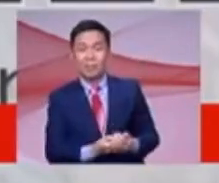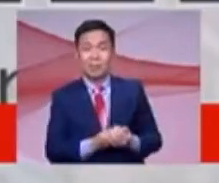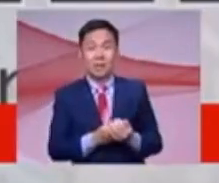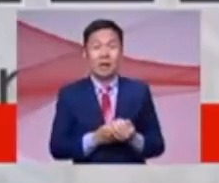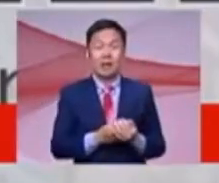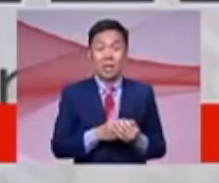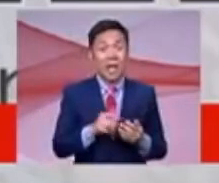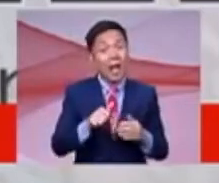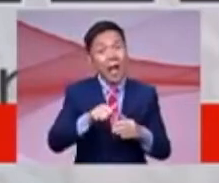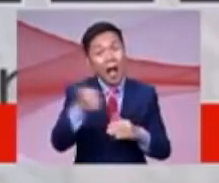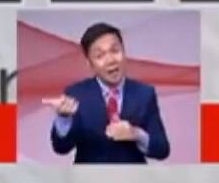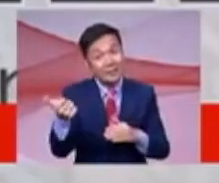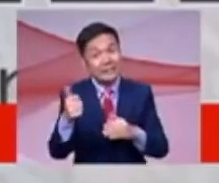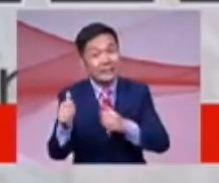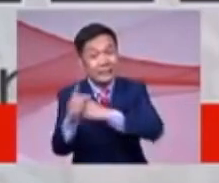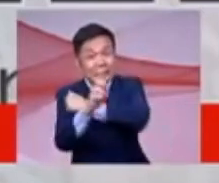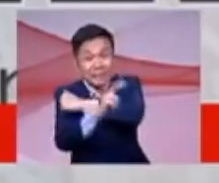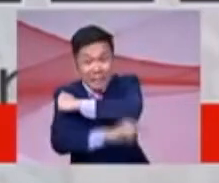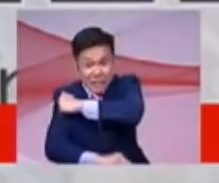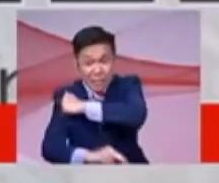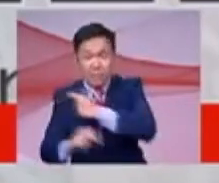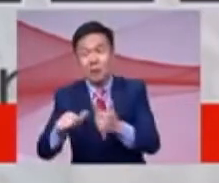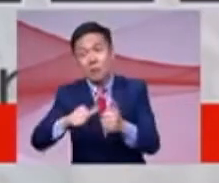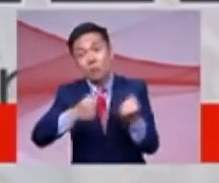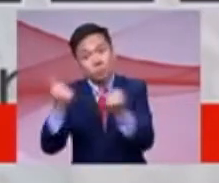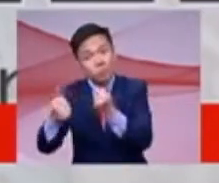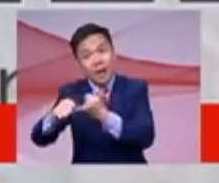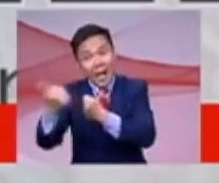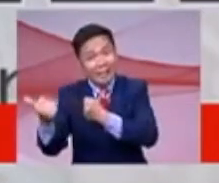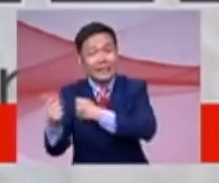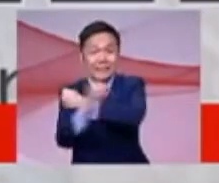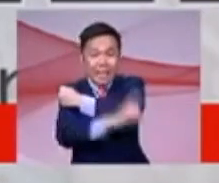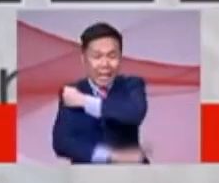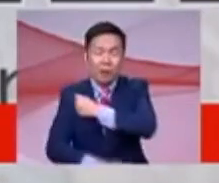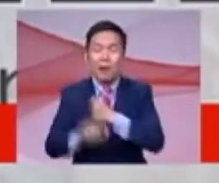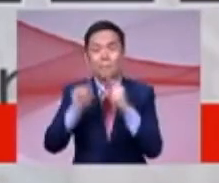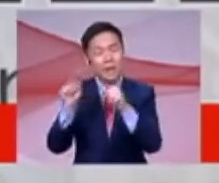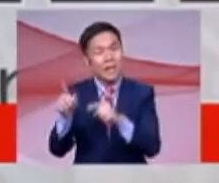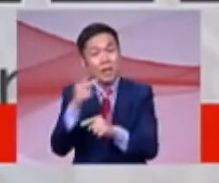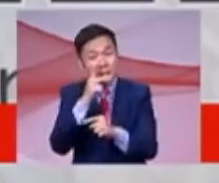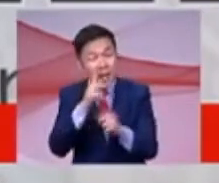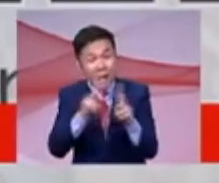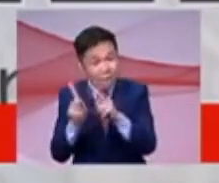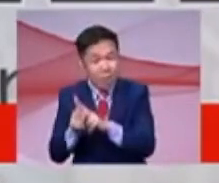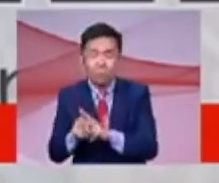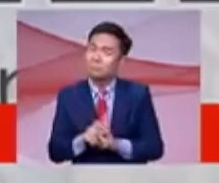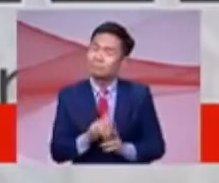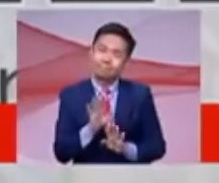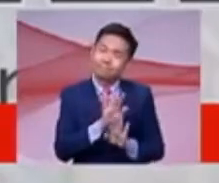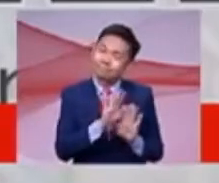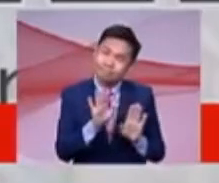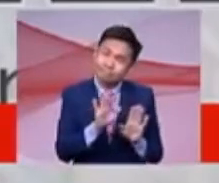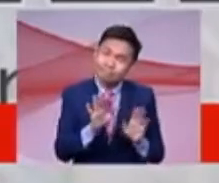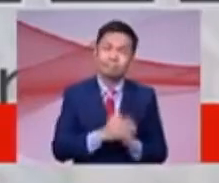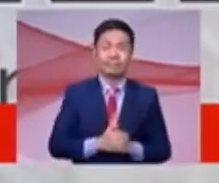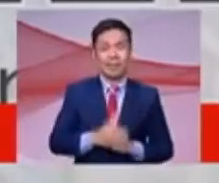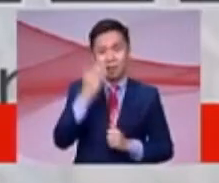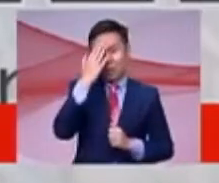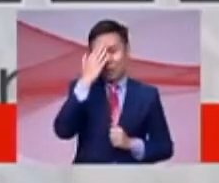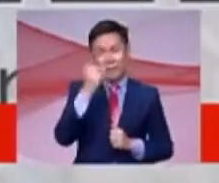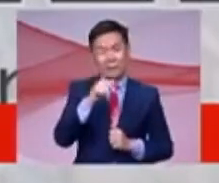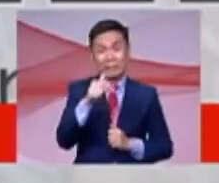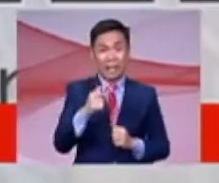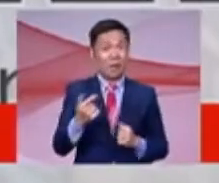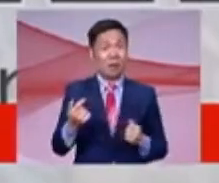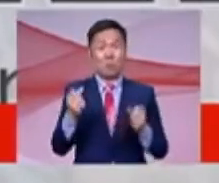merentas negeri, tiada merentas daerah sama ada balik kampung ataupun sebagainya. Jadi kita pasti kalau ada